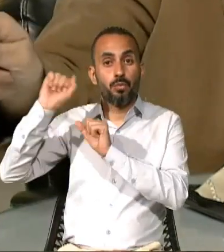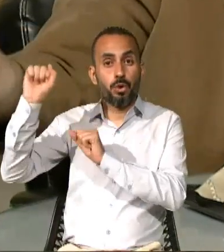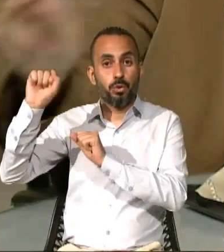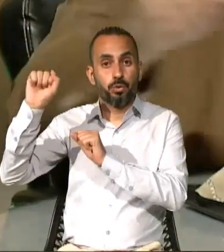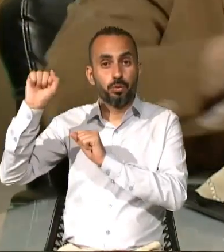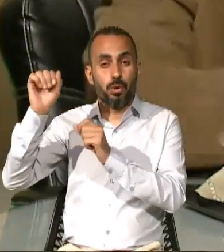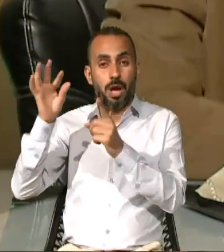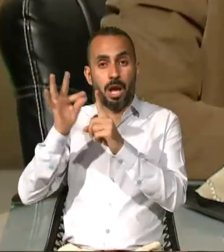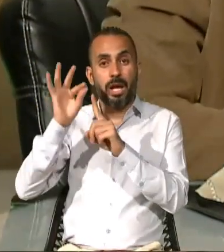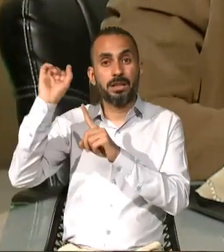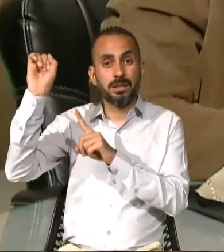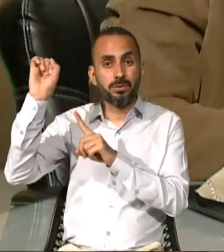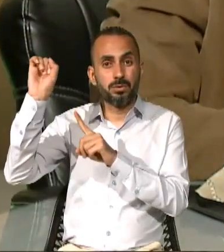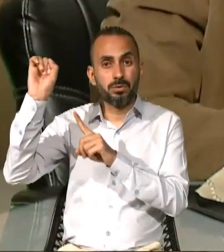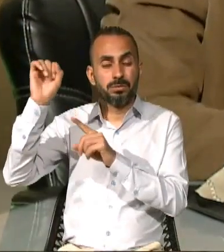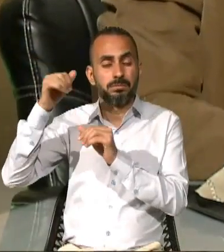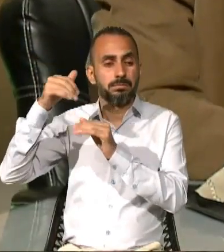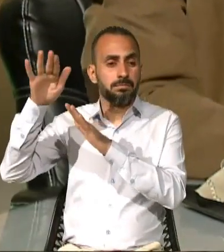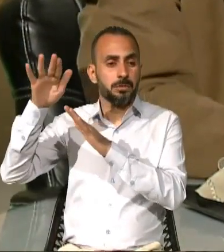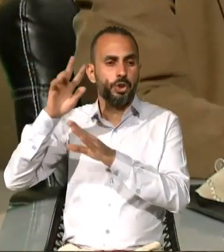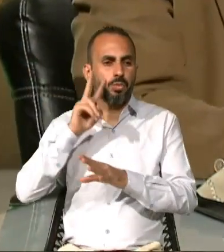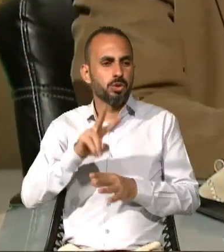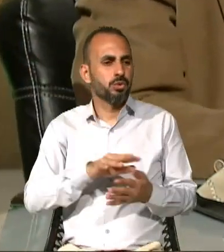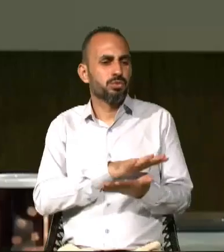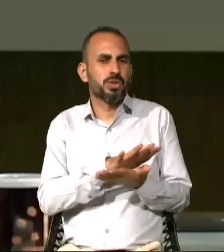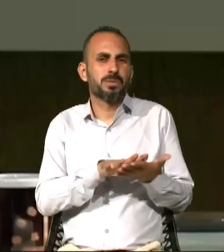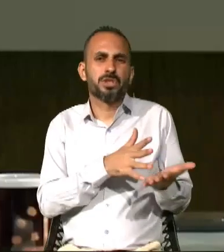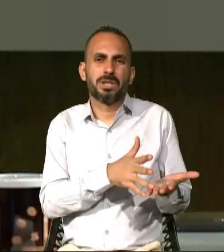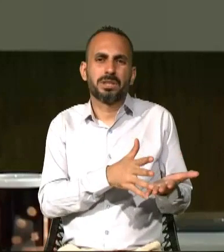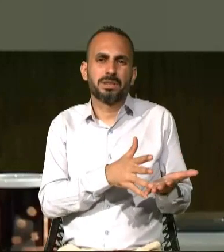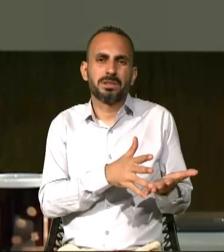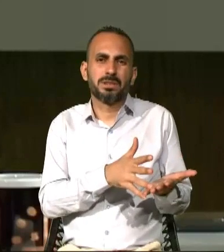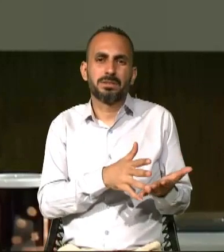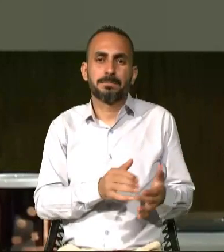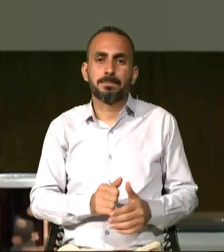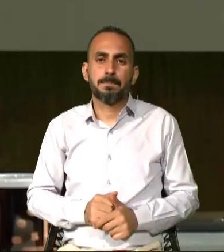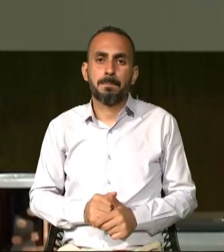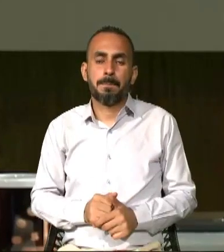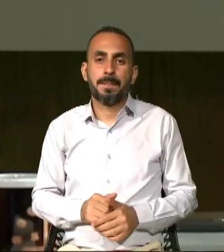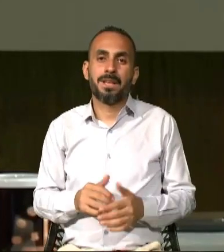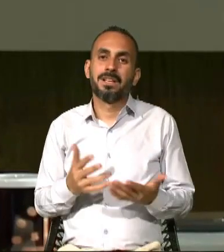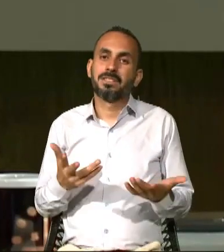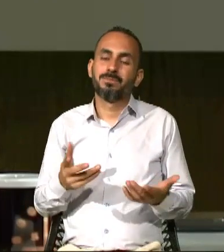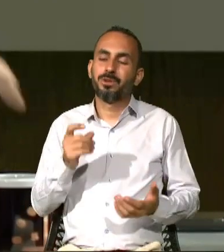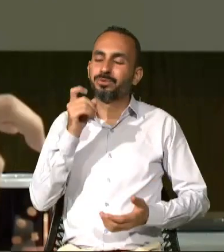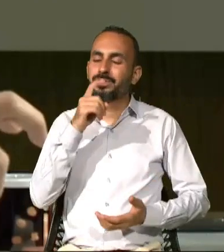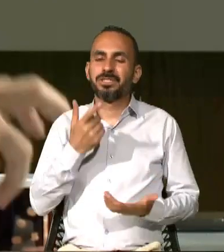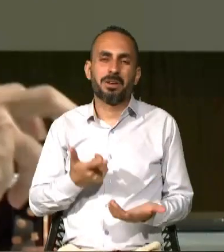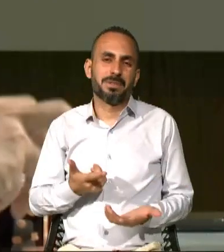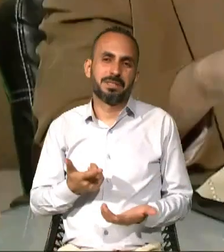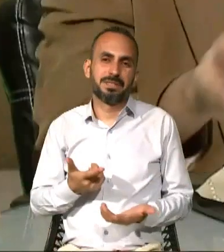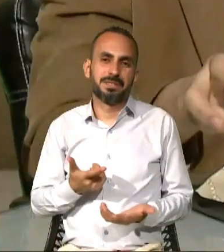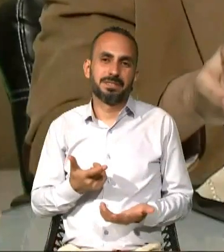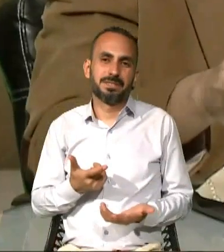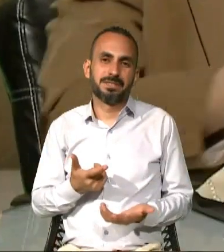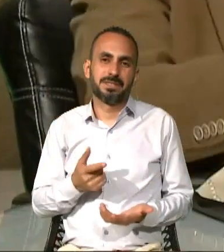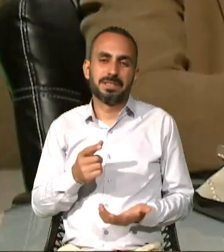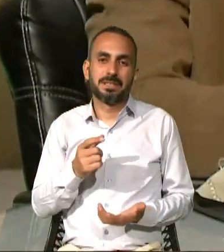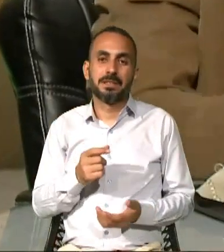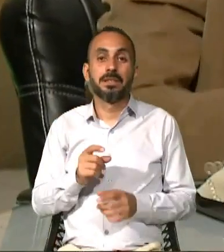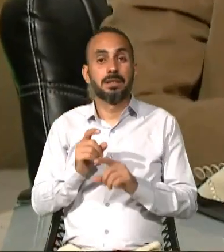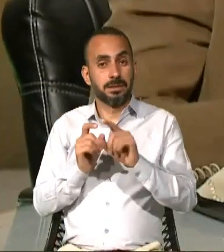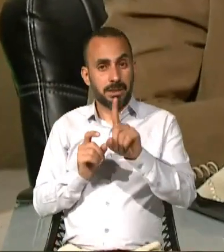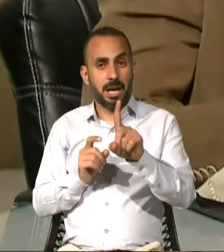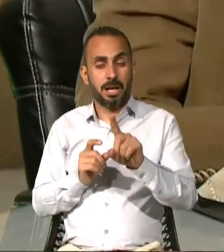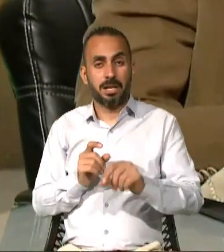على الأحداث. طب ما هو غصب عننا. طيب يا أسيس جرجس تاني غصب عني بيقودني للأمر. يعني